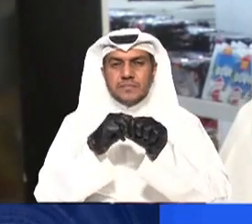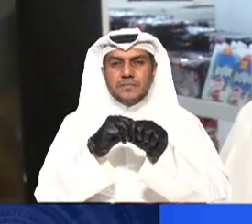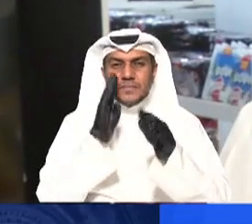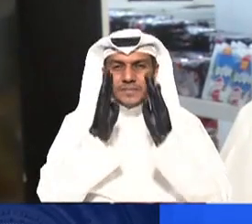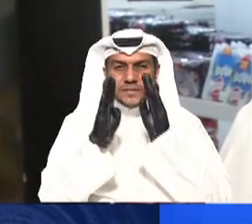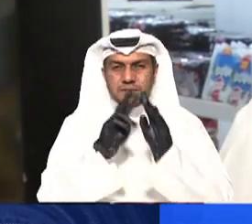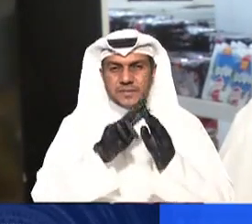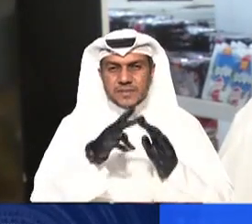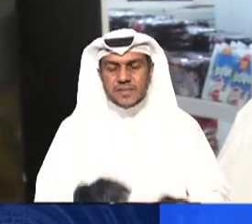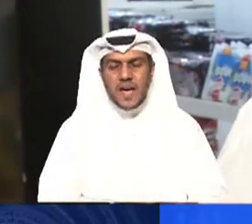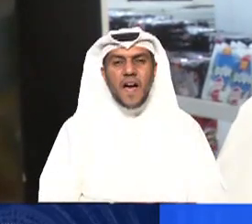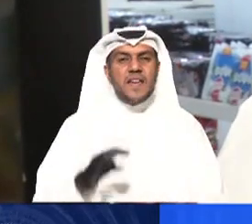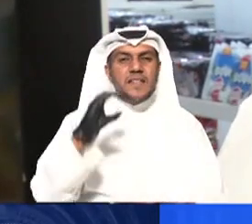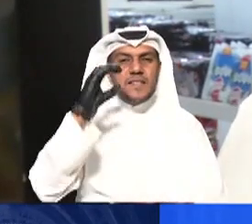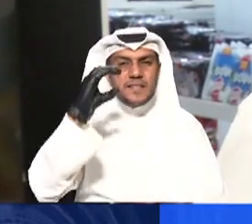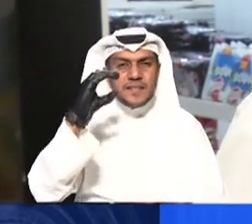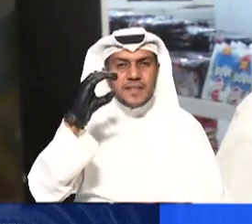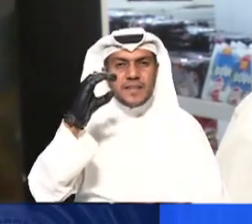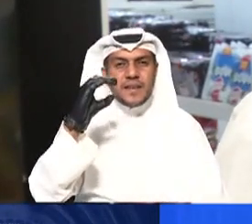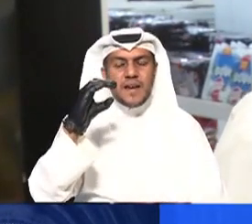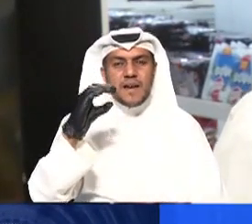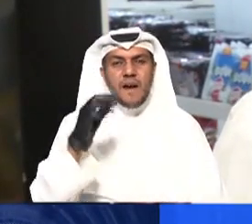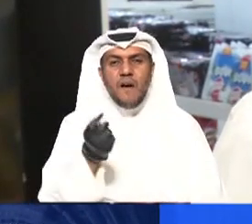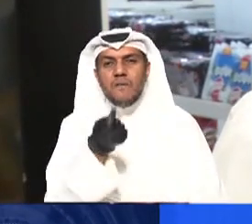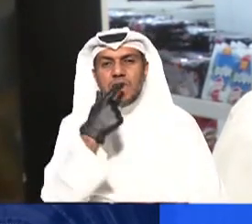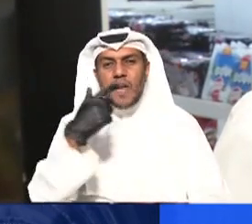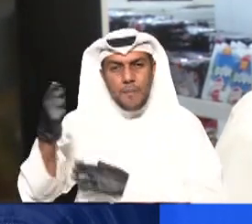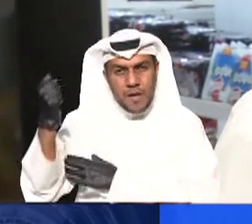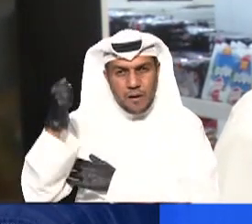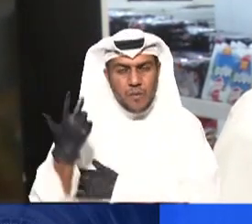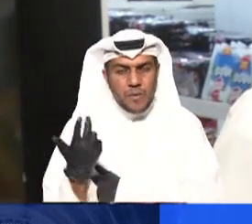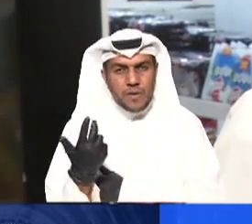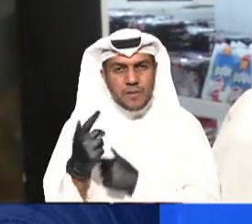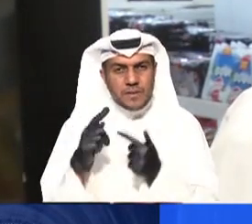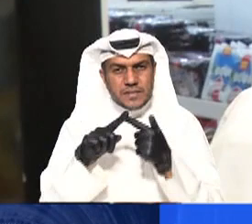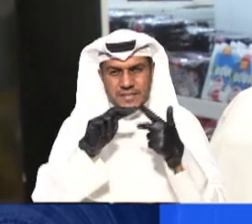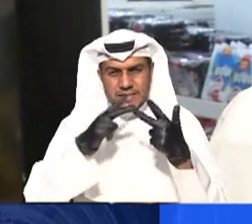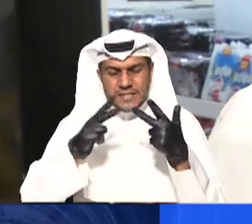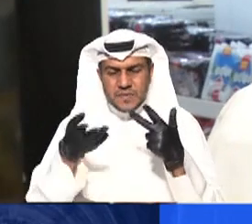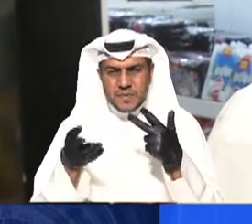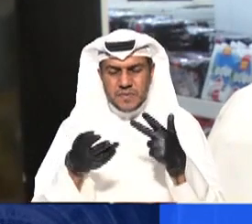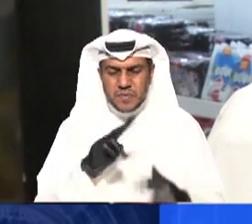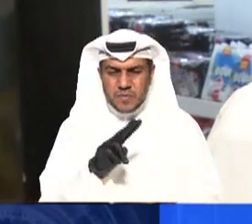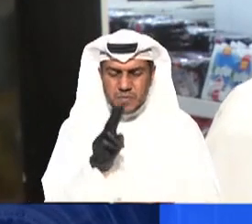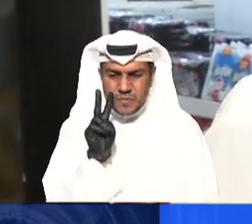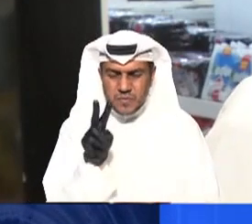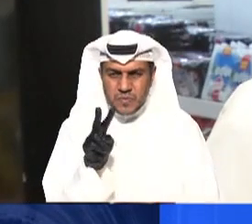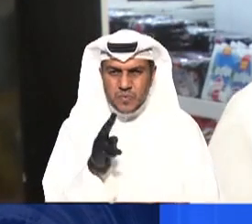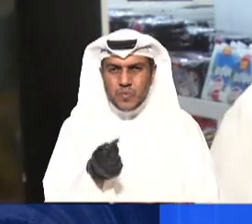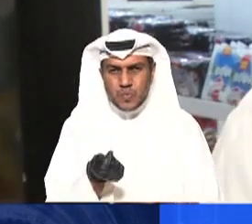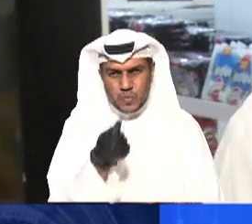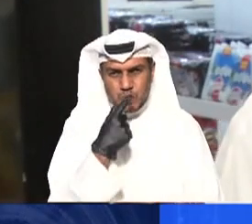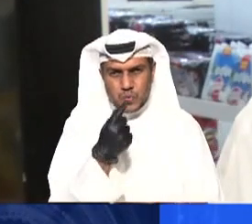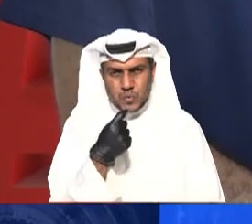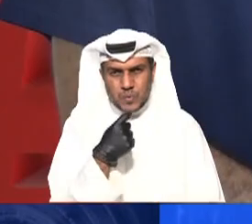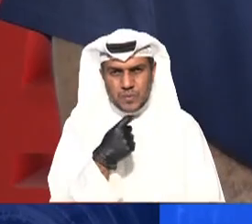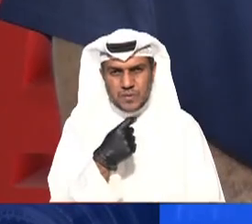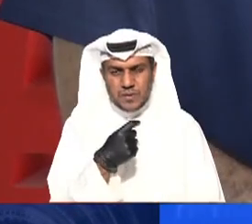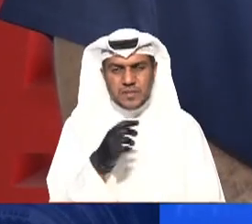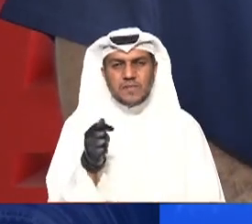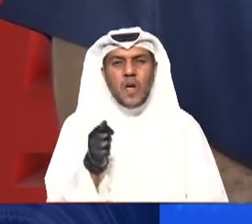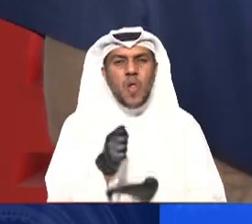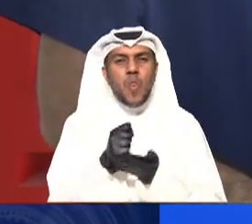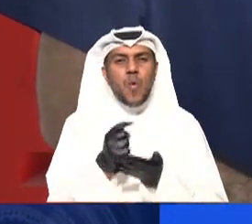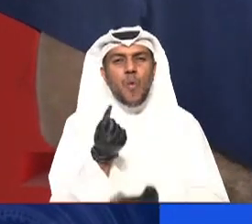فيتامين سي، وفي اللي هو فيتامين أنا ما أعرف اسمه ولكن هو أقرب للثوم.